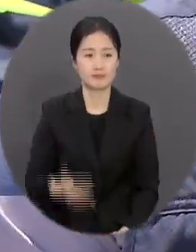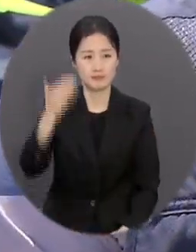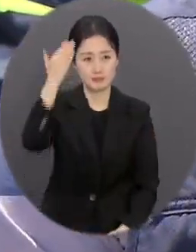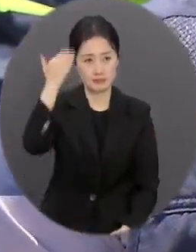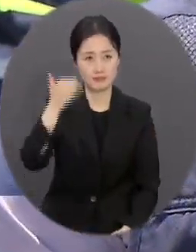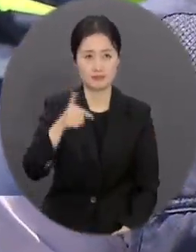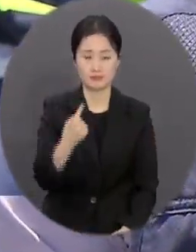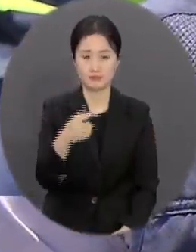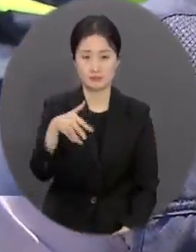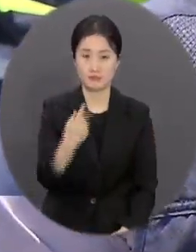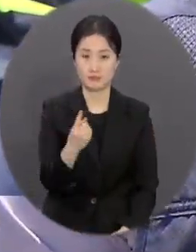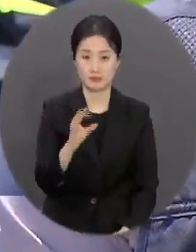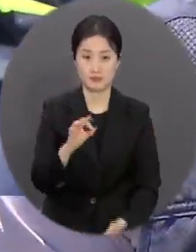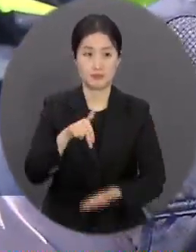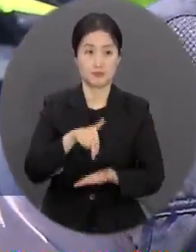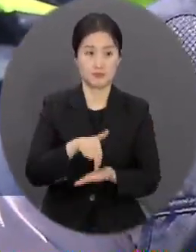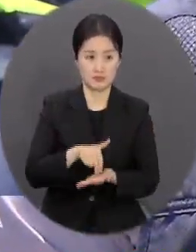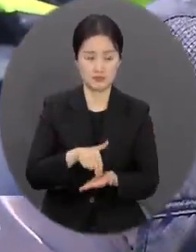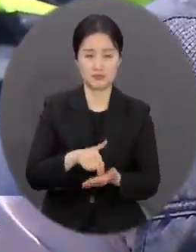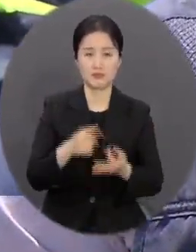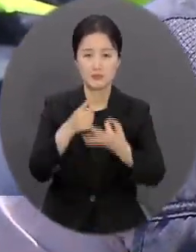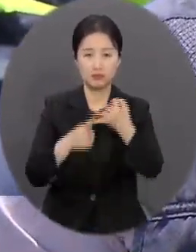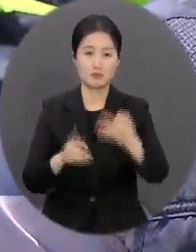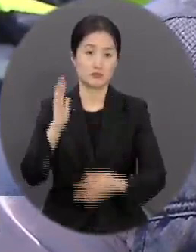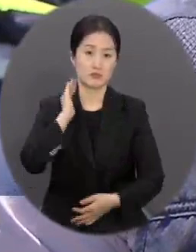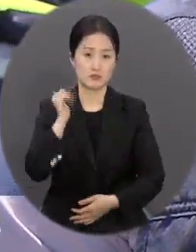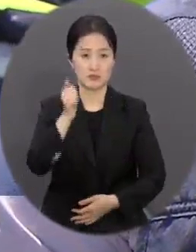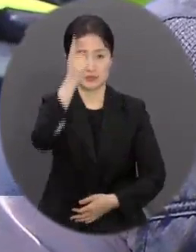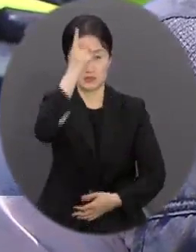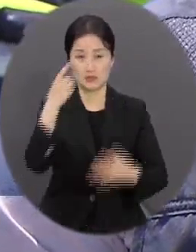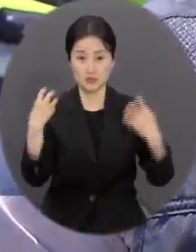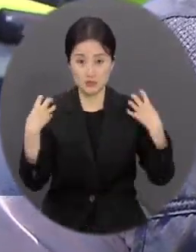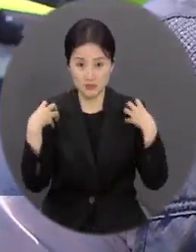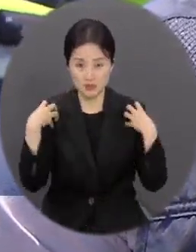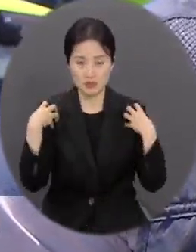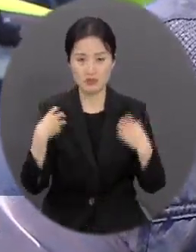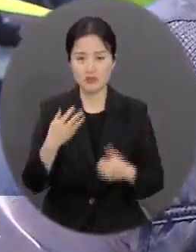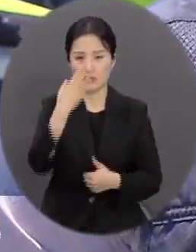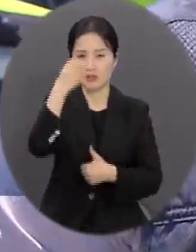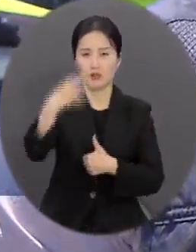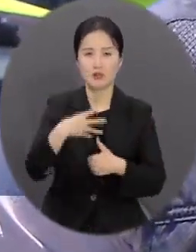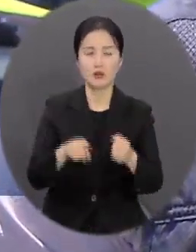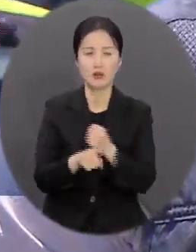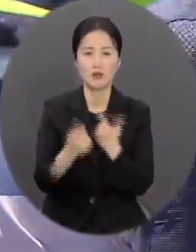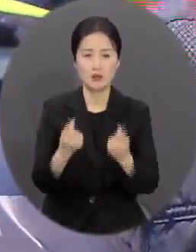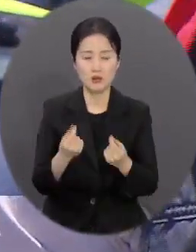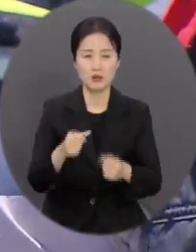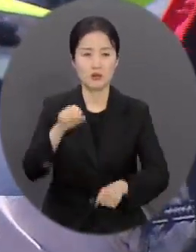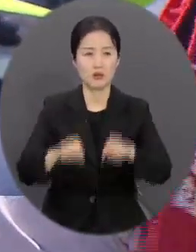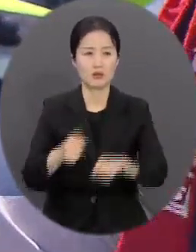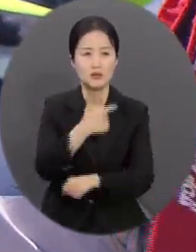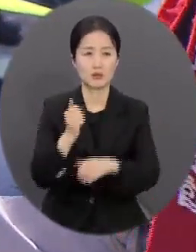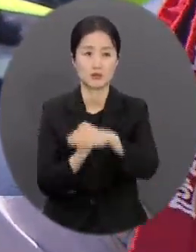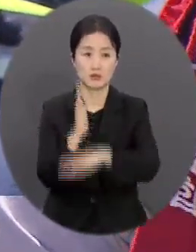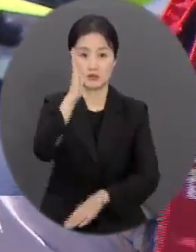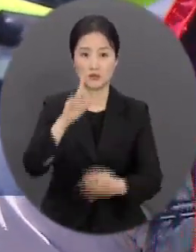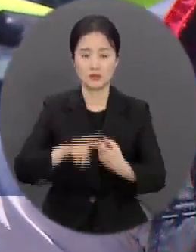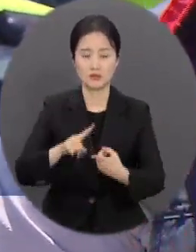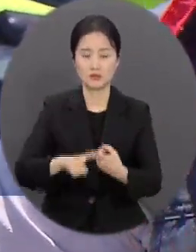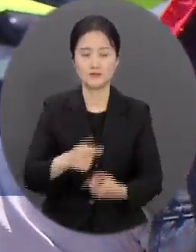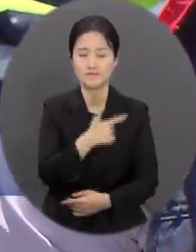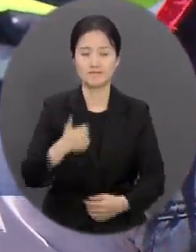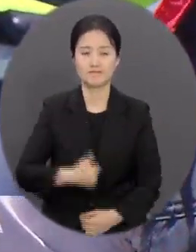윤석열 정권이 노동조합을 적으로 간주하고 무자비한 폭력을 행사하고 있는 데 대해